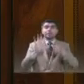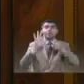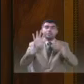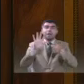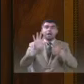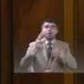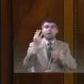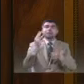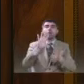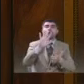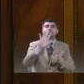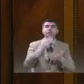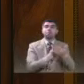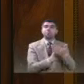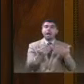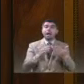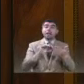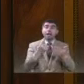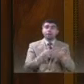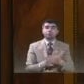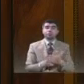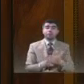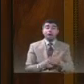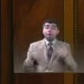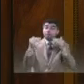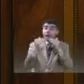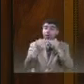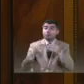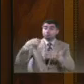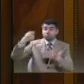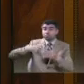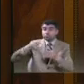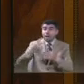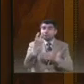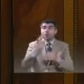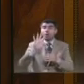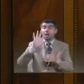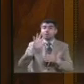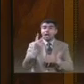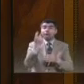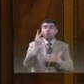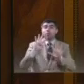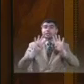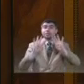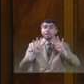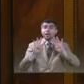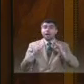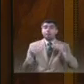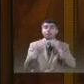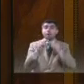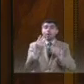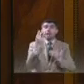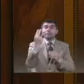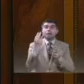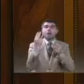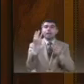653 مليار درهم، في حين أن هذه النفقات في الفترة بين 2005 و2008 كانت في مستوى